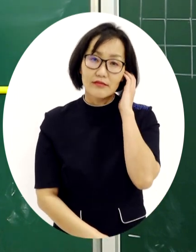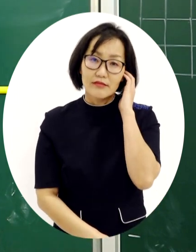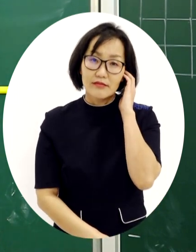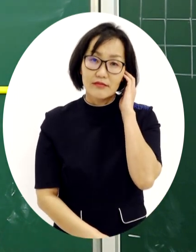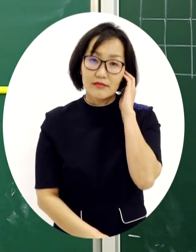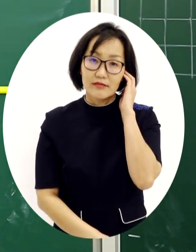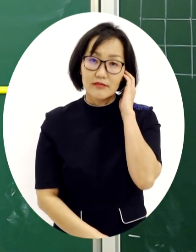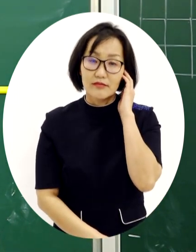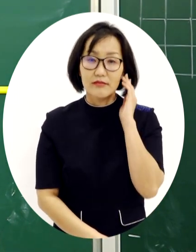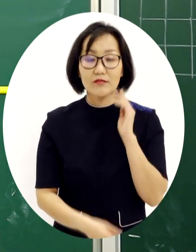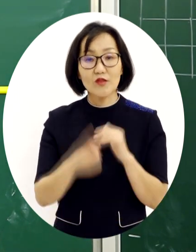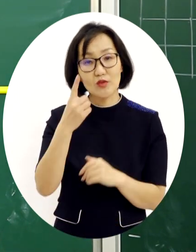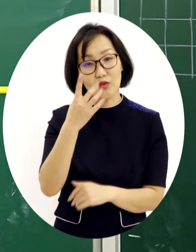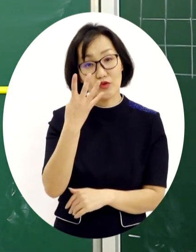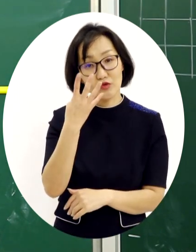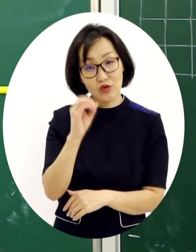За